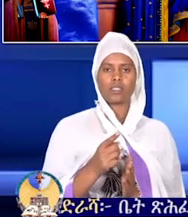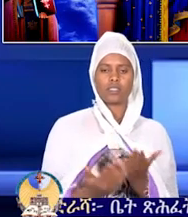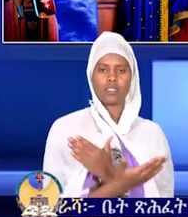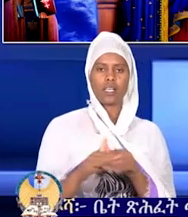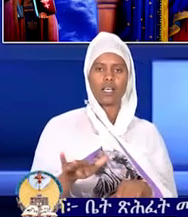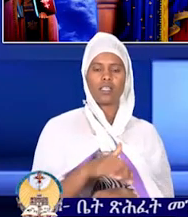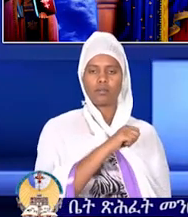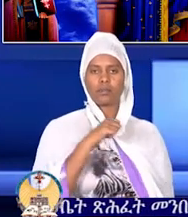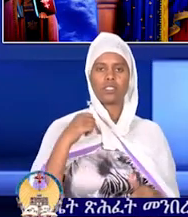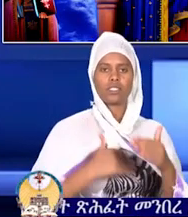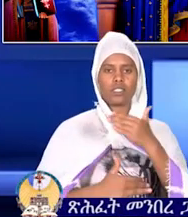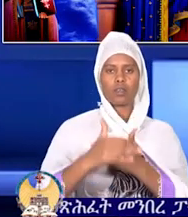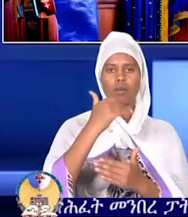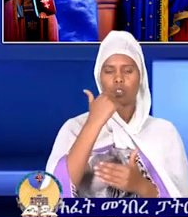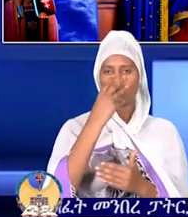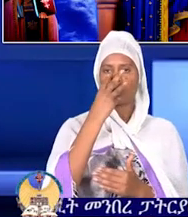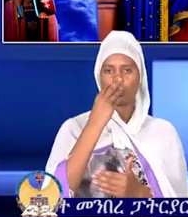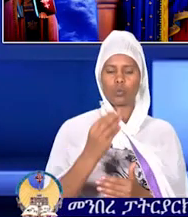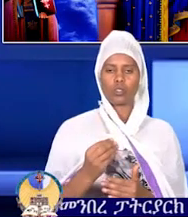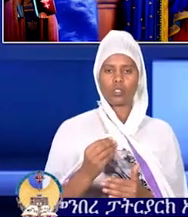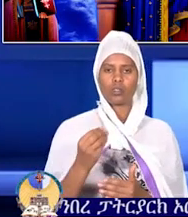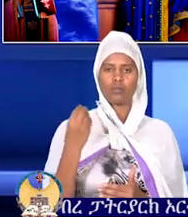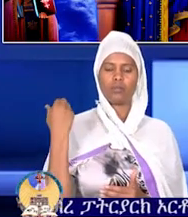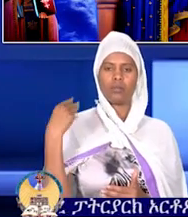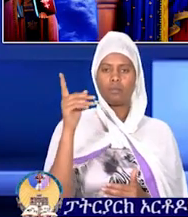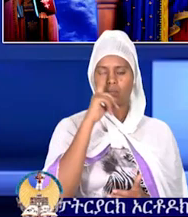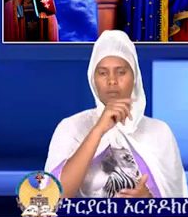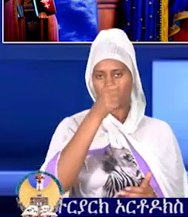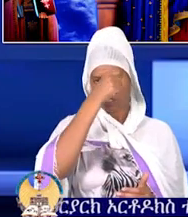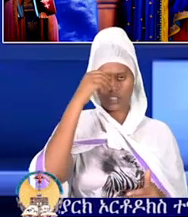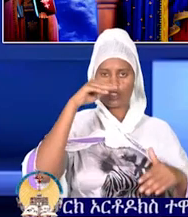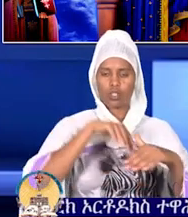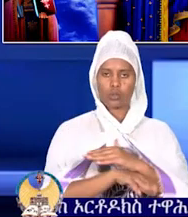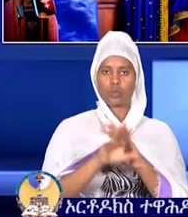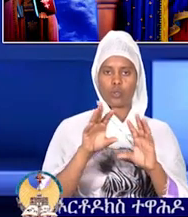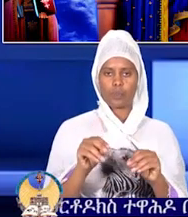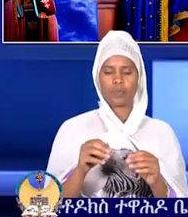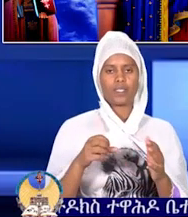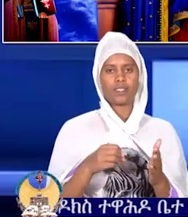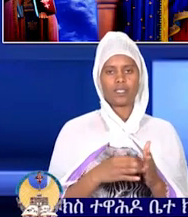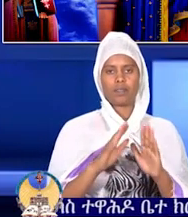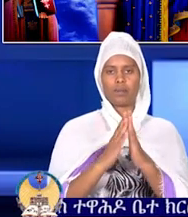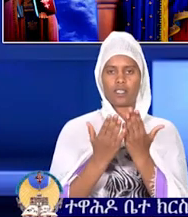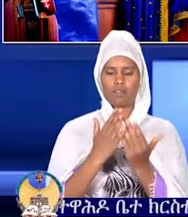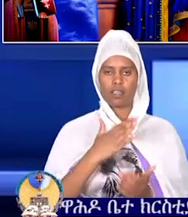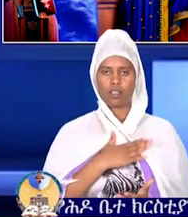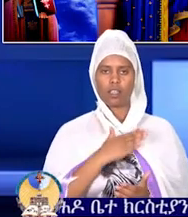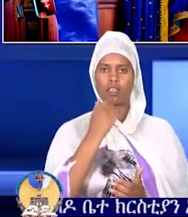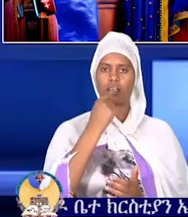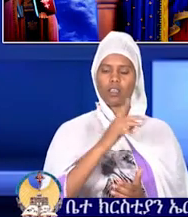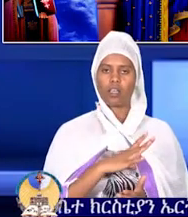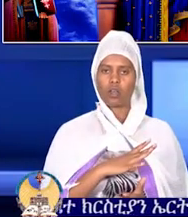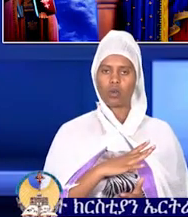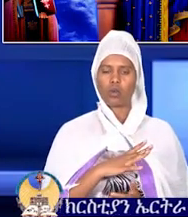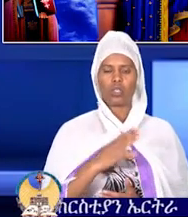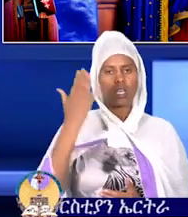ነቲ ዘይተሓልፍ መንግስተ ሰማያት ክብሉ ድማ ሂወቶም ንስደትን ንመግረፍትን ኣሕሊፎም ዝሃብ እዮም። ስለዚ መፅሓፍትናው